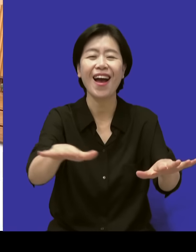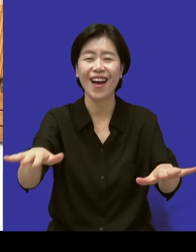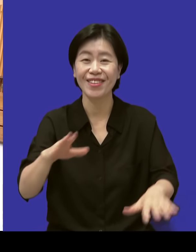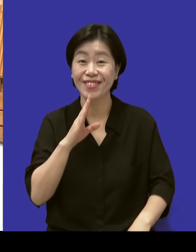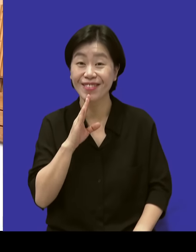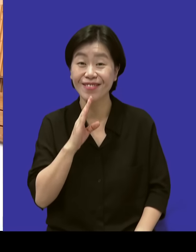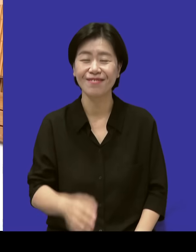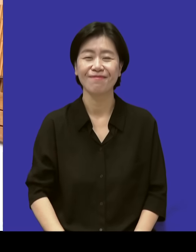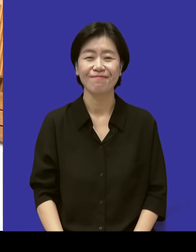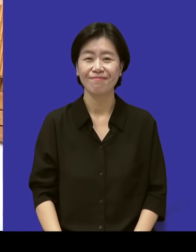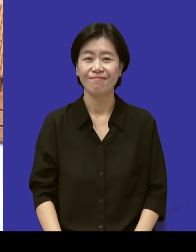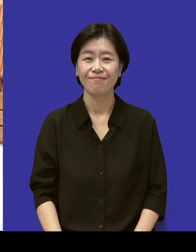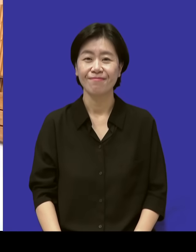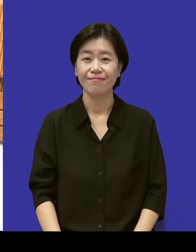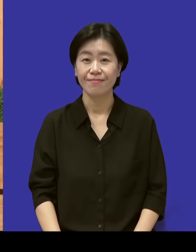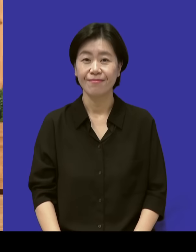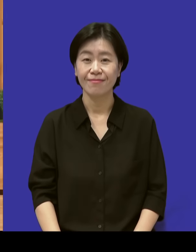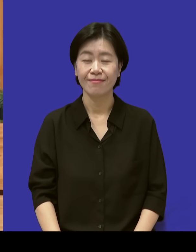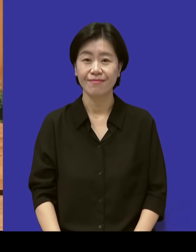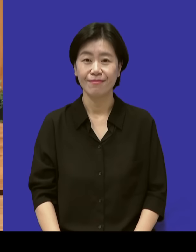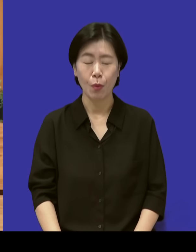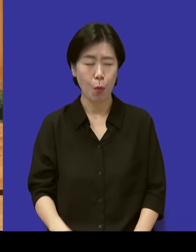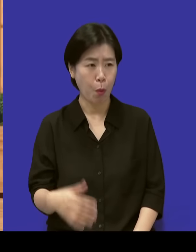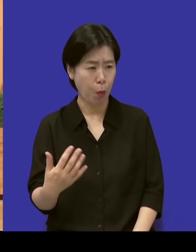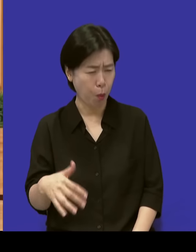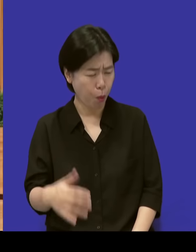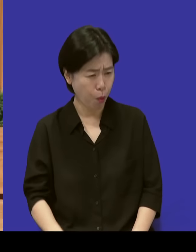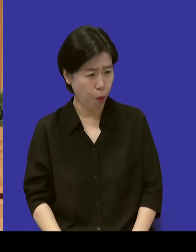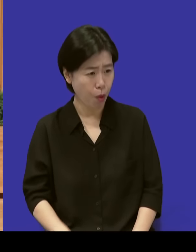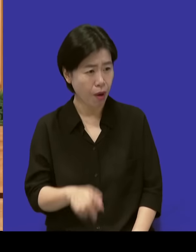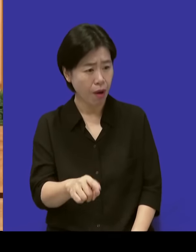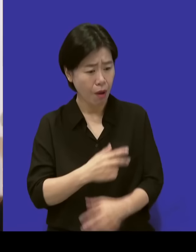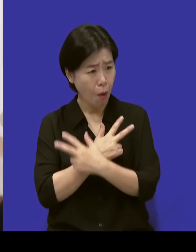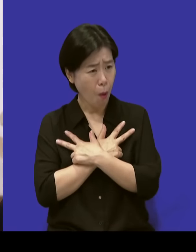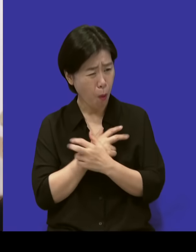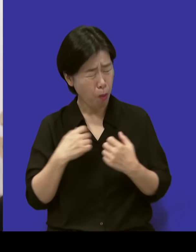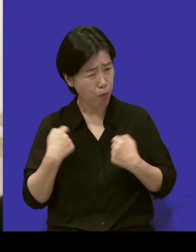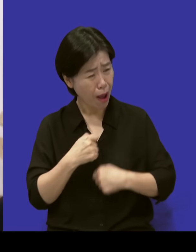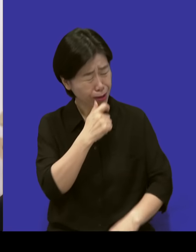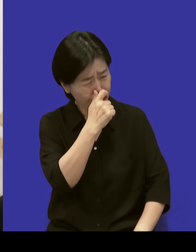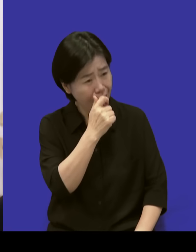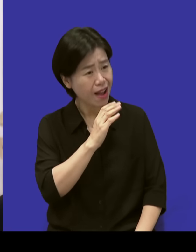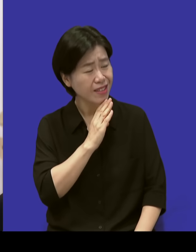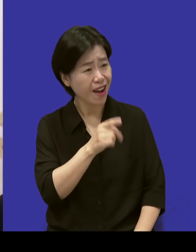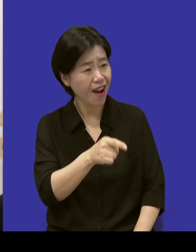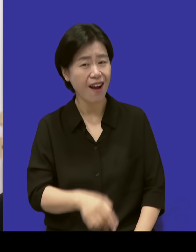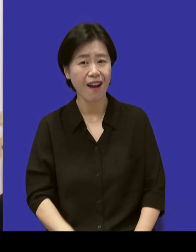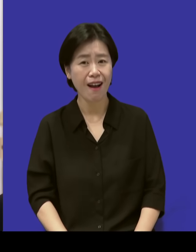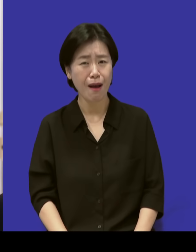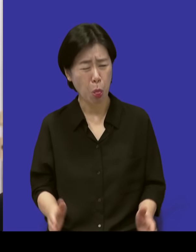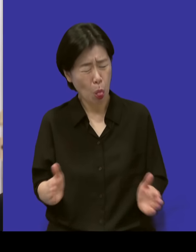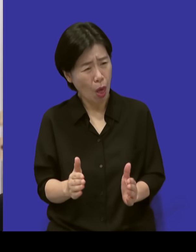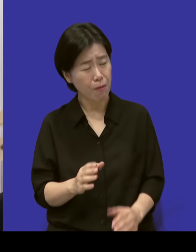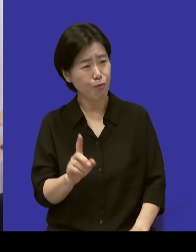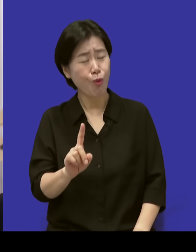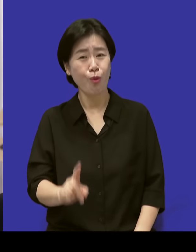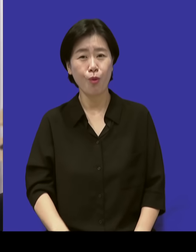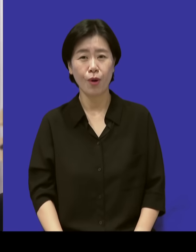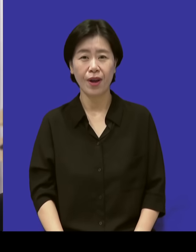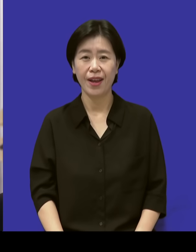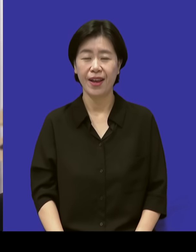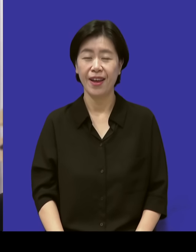네. 네. 감사합니다. 근데 그 제복이 좀 작은 거 아닙니까? 아, 예. 원래 스키니 슬림으로 입으신 건가요? 어떻게 된 건가요? 그거?